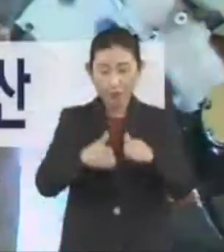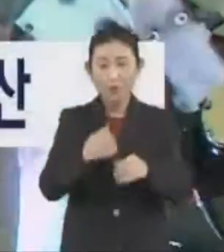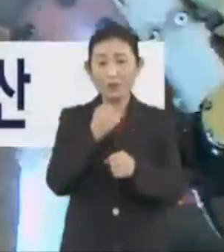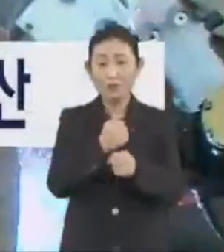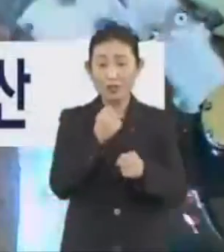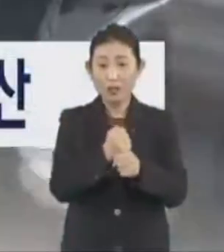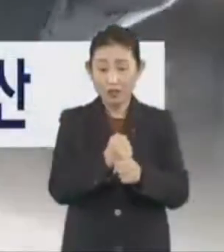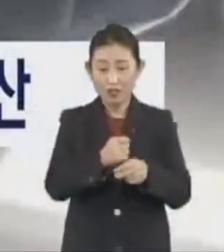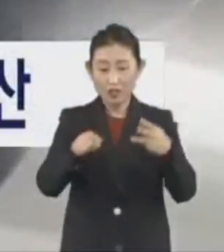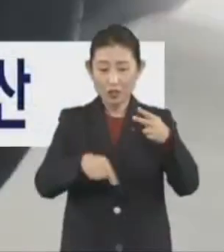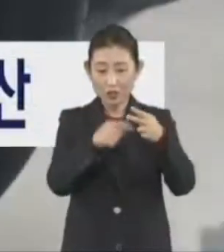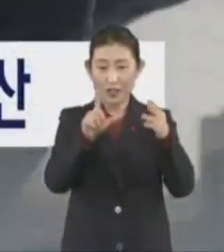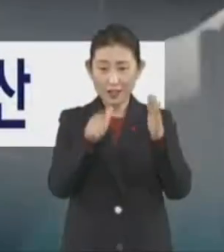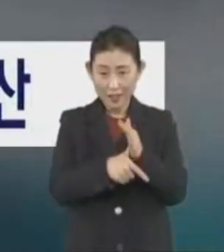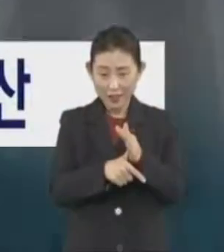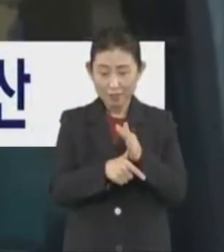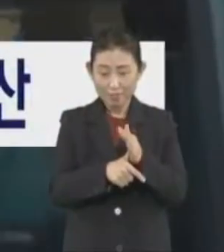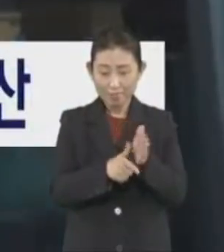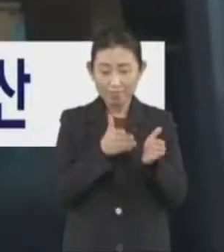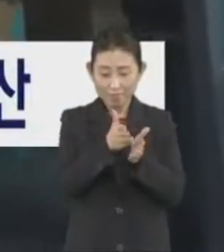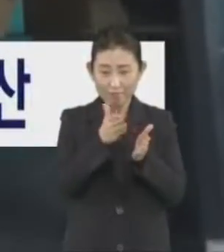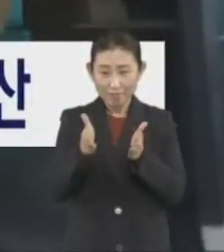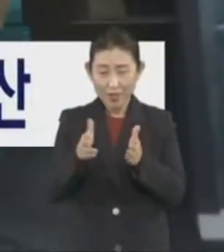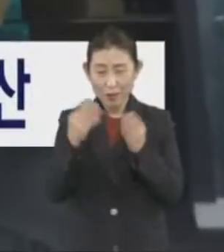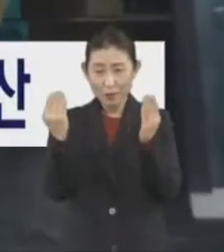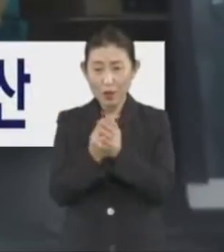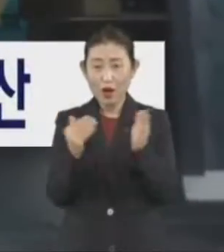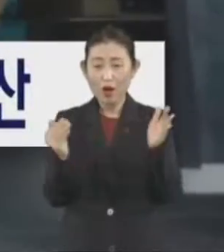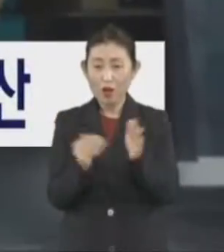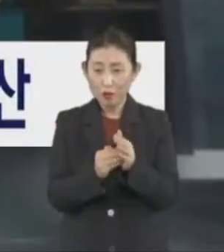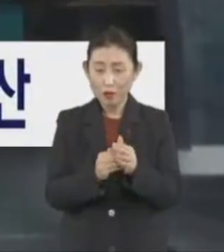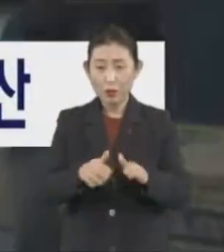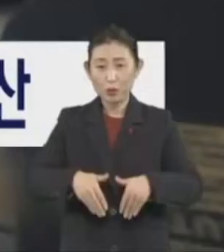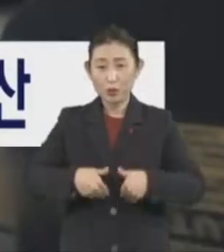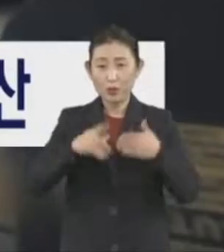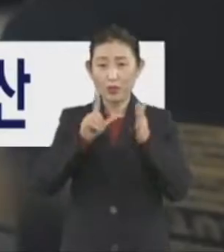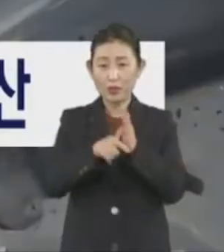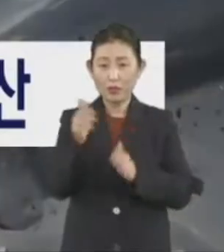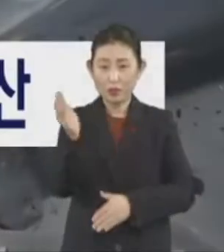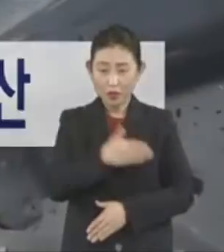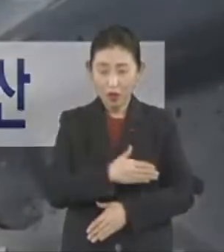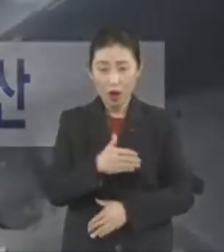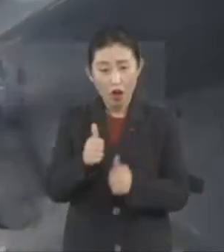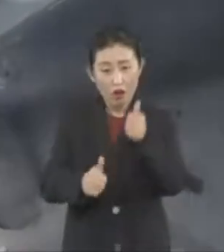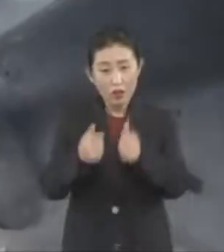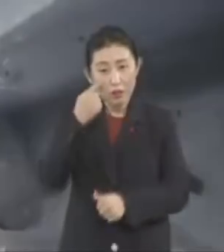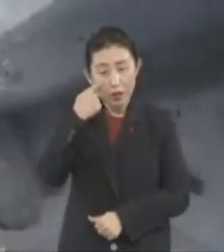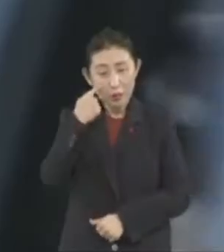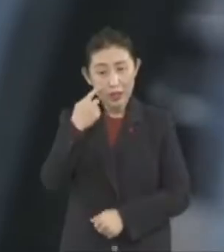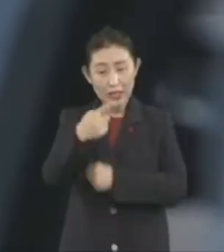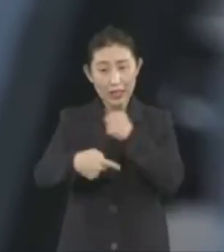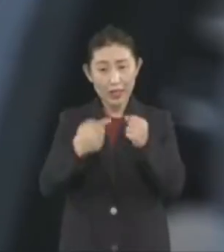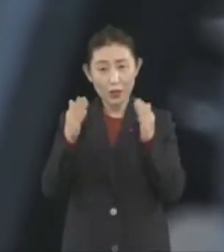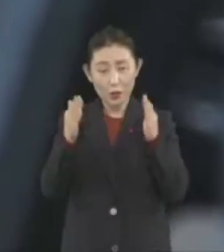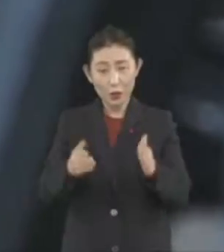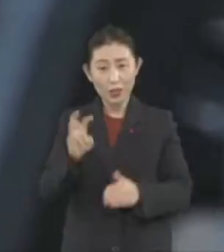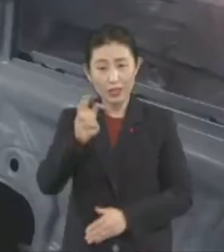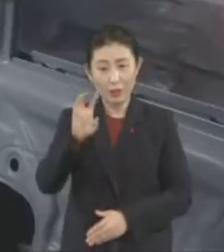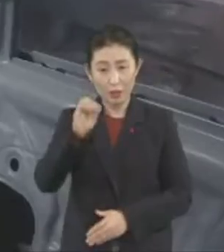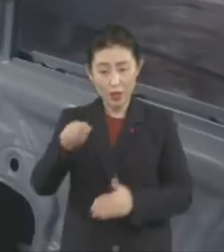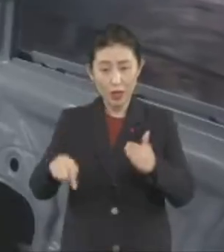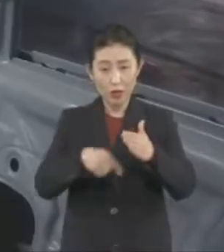다음 달 제조 라인의 전환 작업이 마무리되면 봄부터 시운전에 들어가며 이 공장의 연간 30만 대 생산 규모